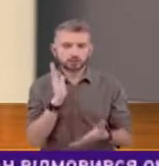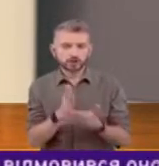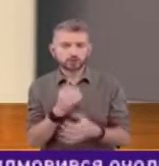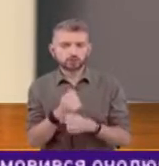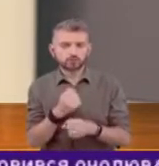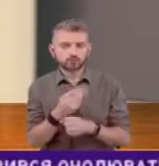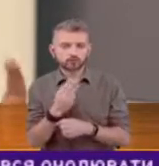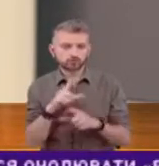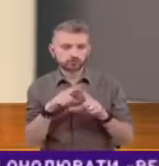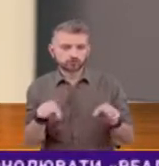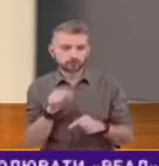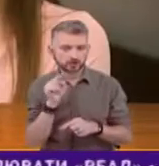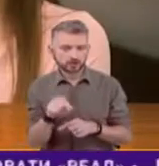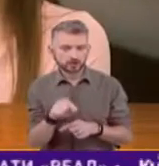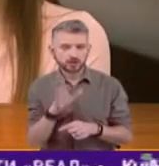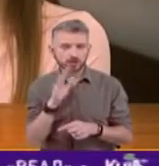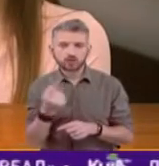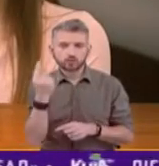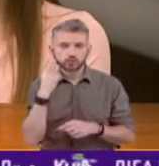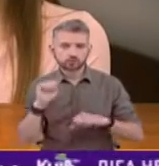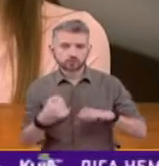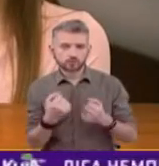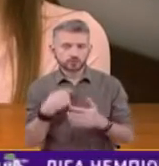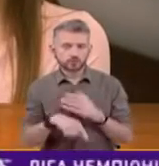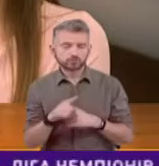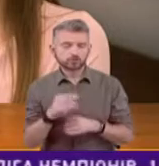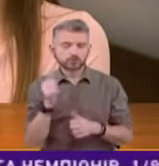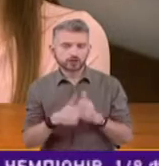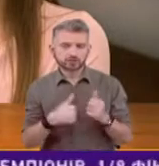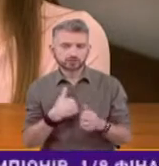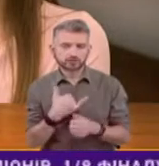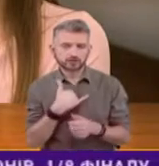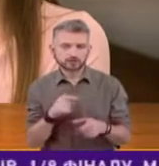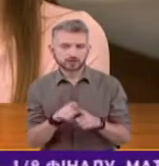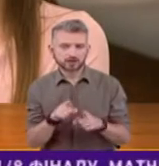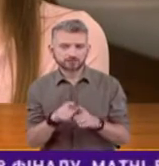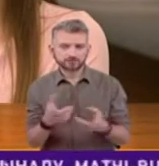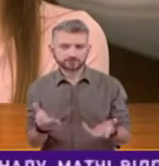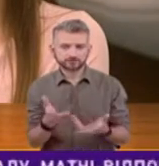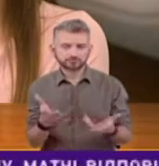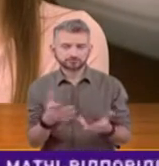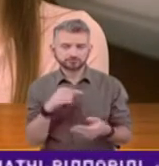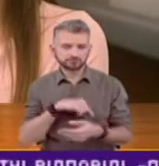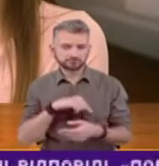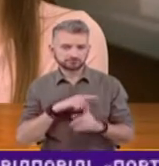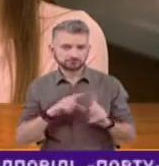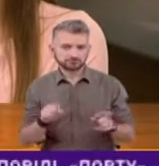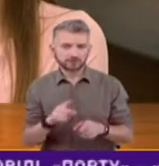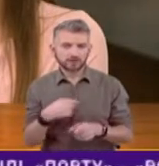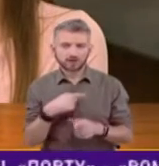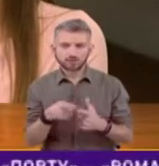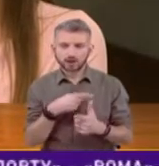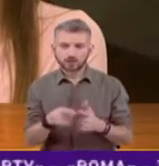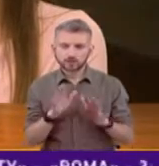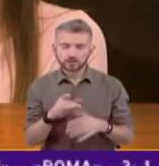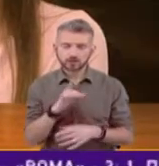робота ШВСМ почують одне одного. Бо тому що часто ми, знаєте, маємо таку рису, що нам або виключно